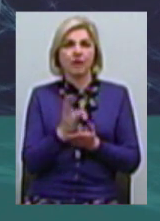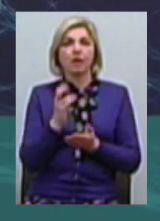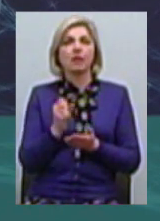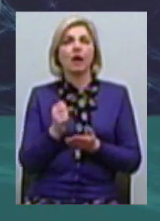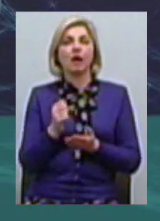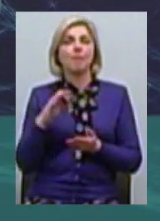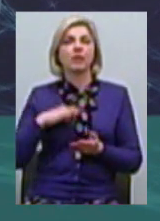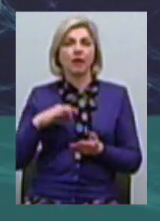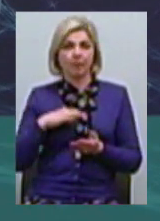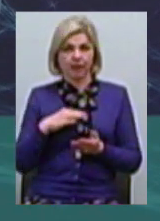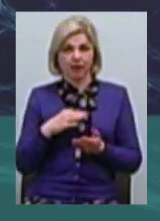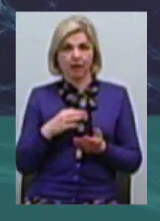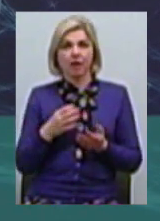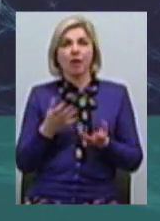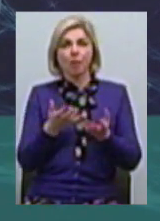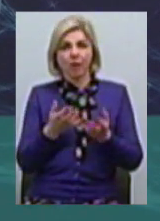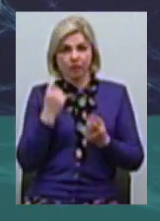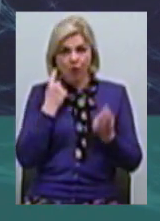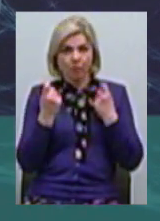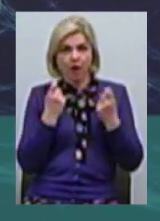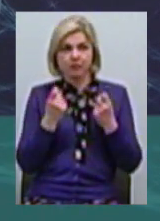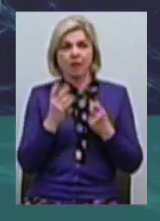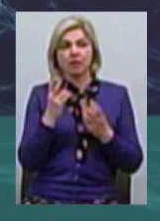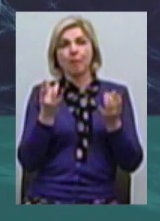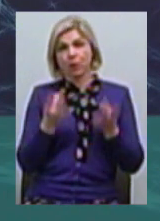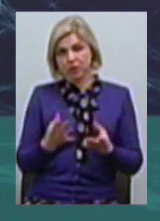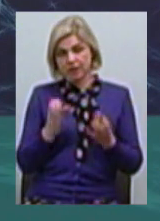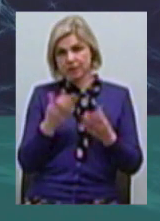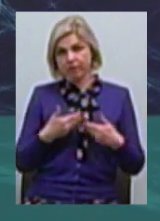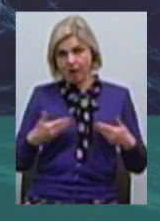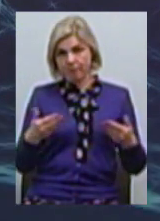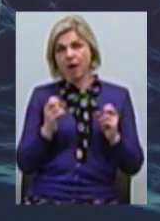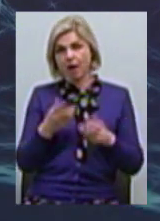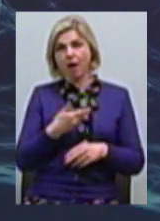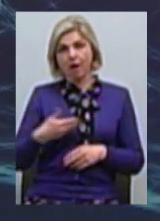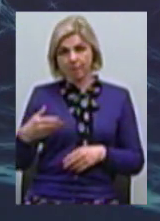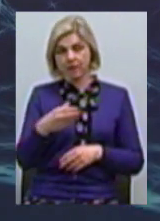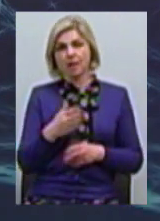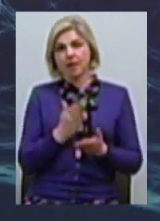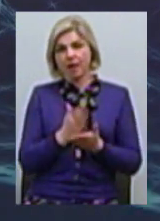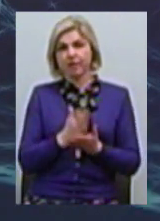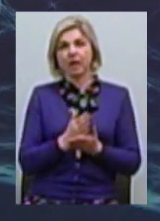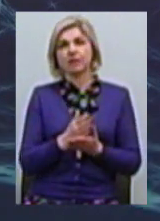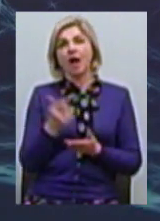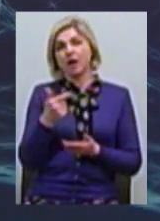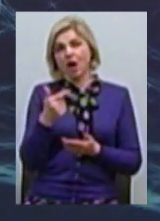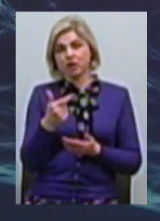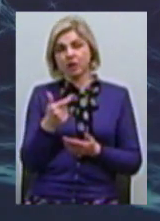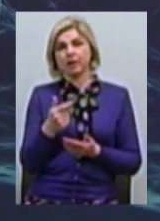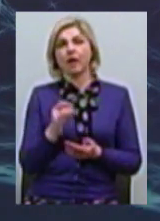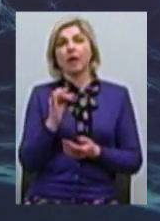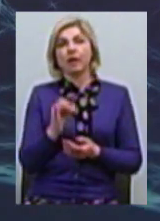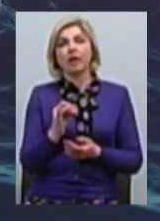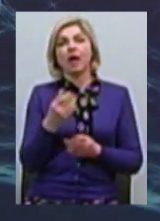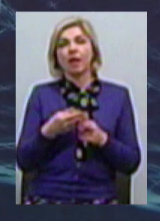на потребителей информации, на простых с вами, ну, как говорится, мы с вами являемся, как говорится, гражданами. И здесь